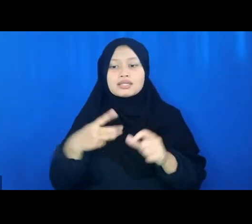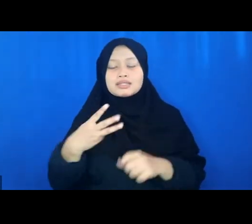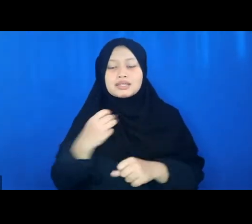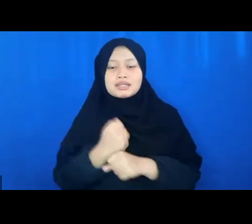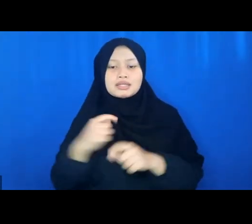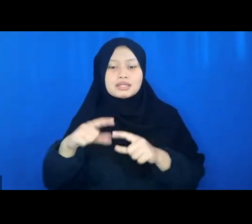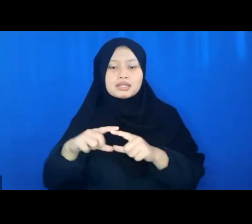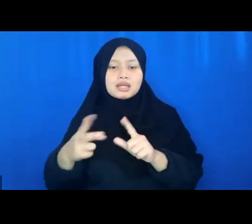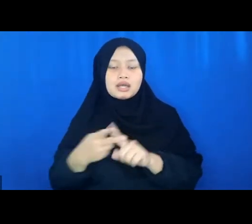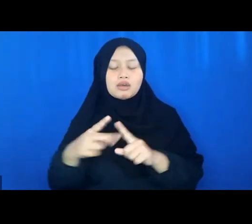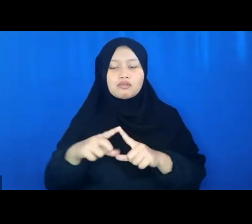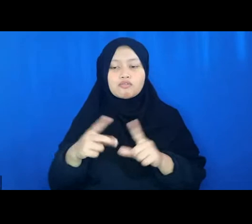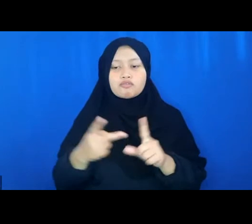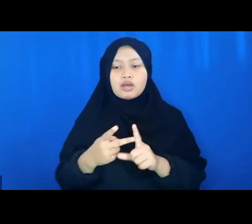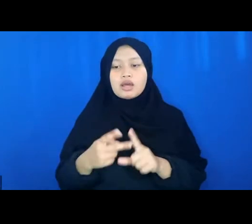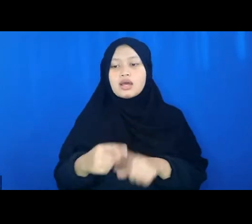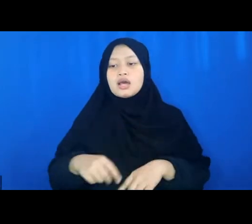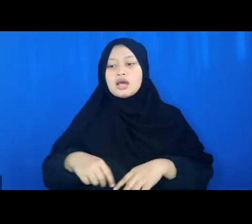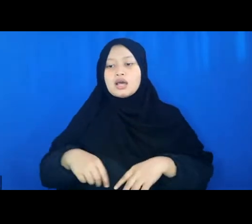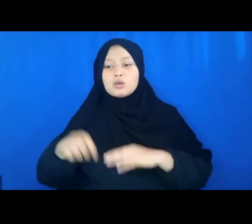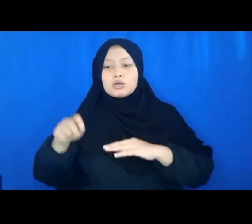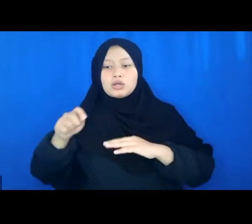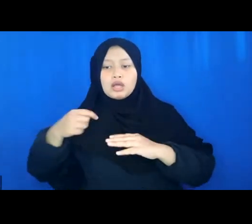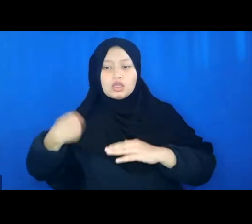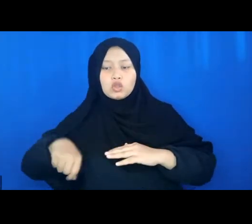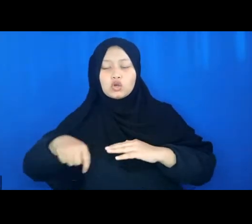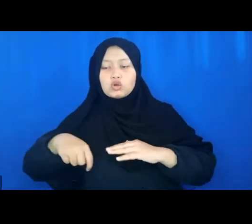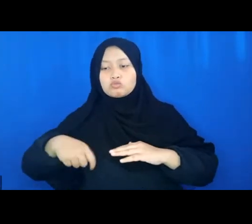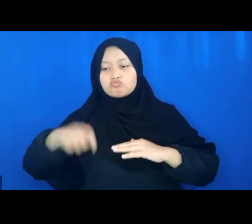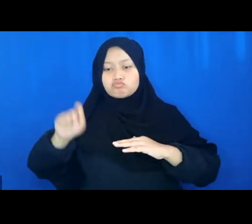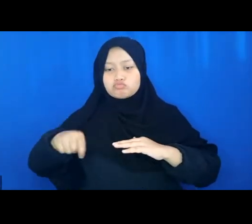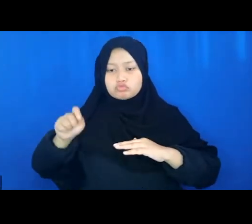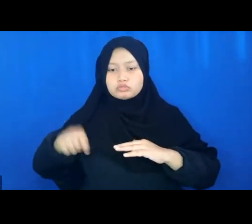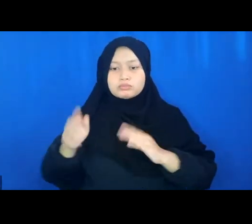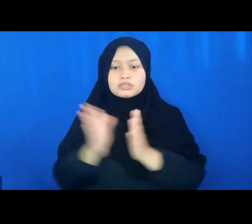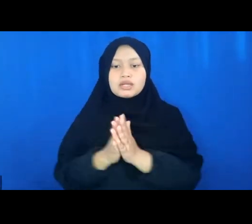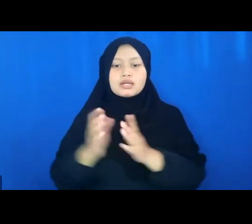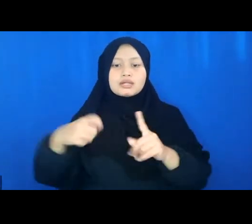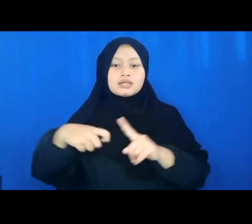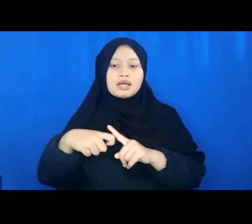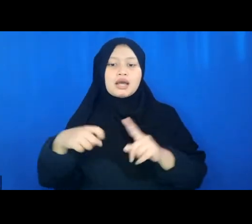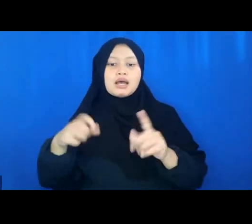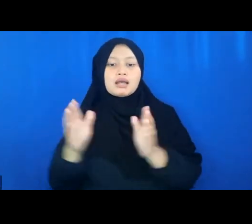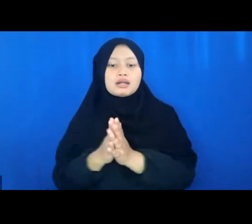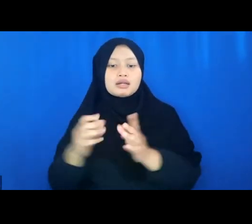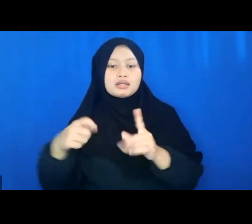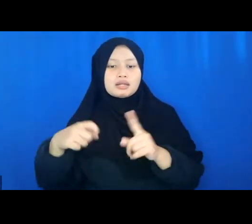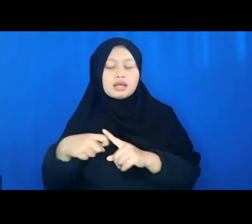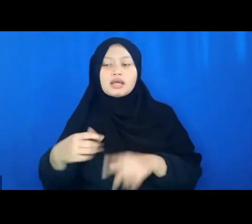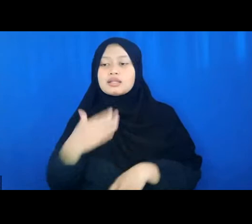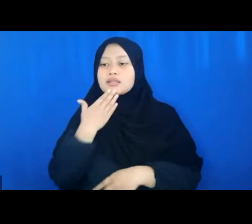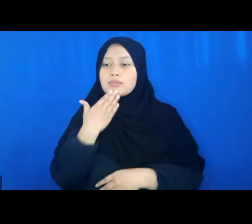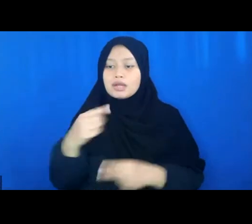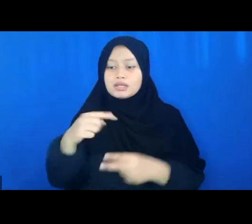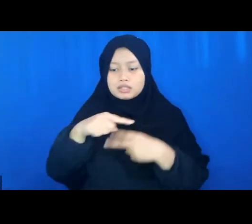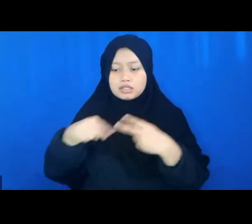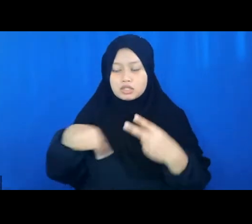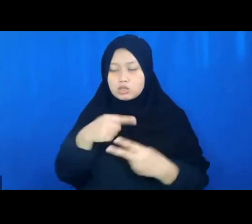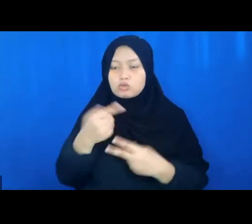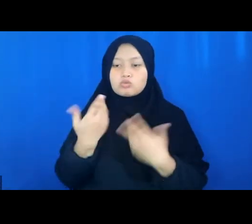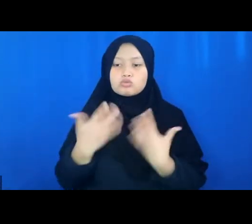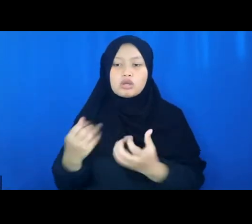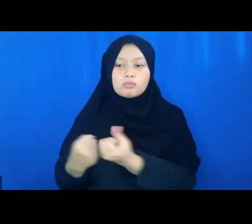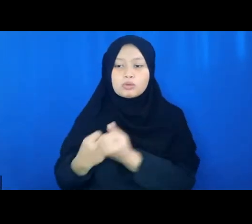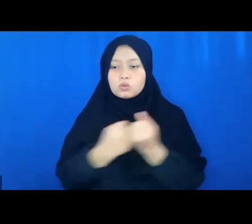KYT Sekali lagi saya ucapkan terima kasih kepada Assegaf Hamzah 4S dan kwartet